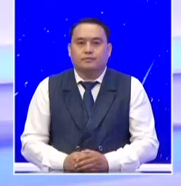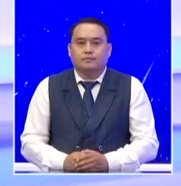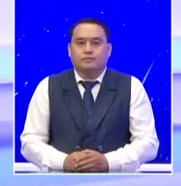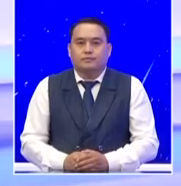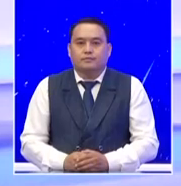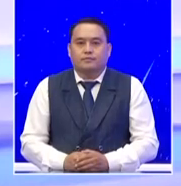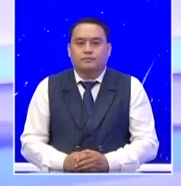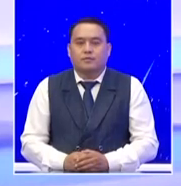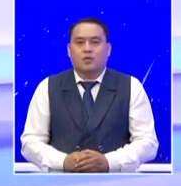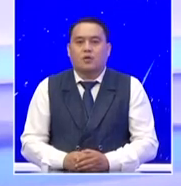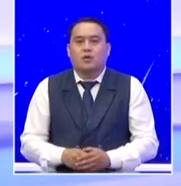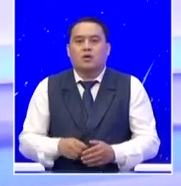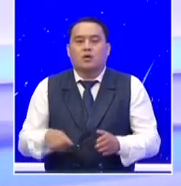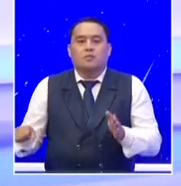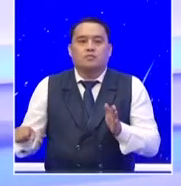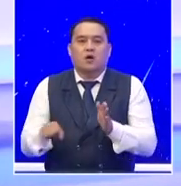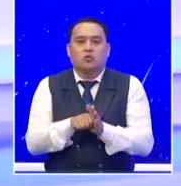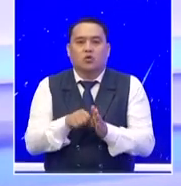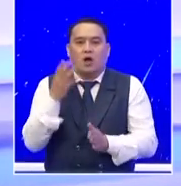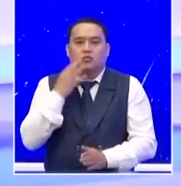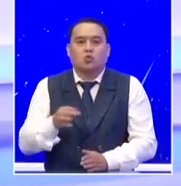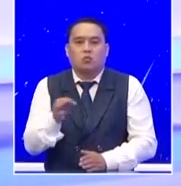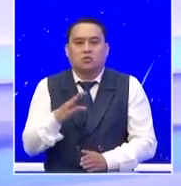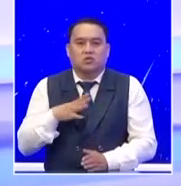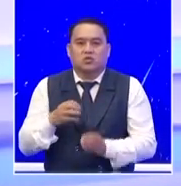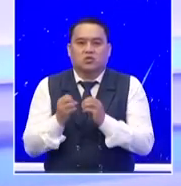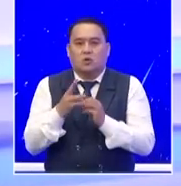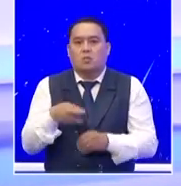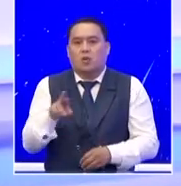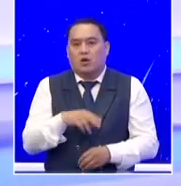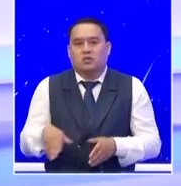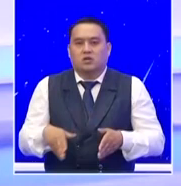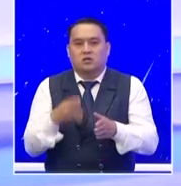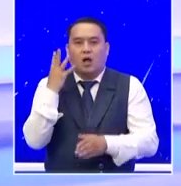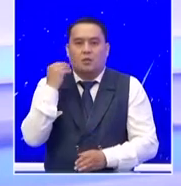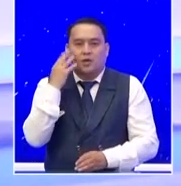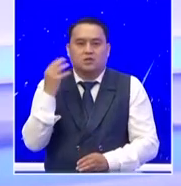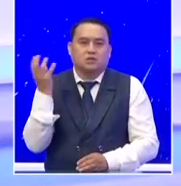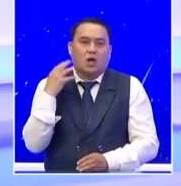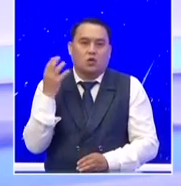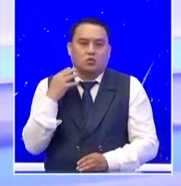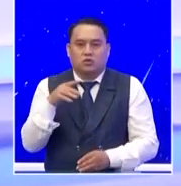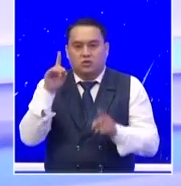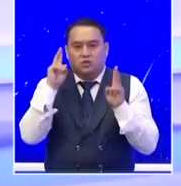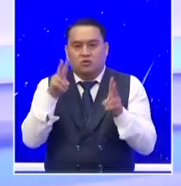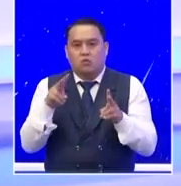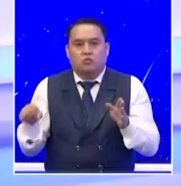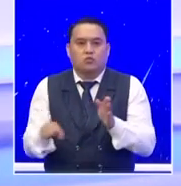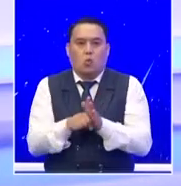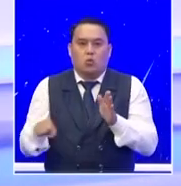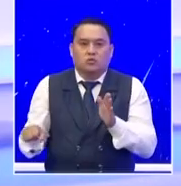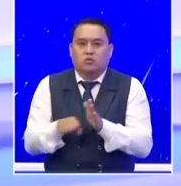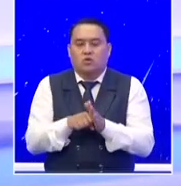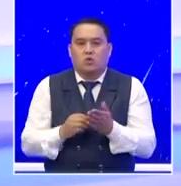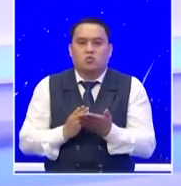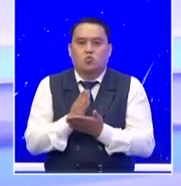Дерзкое покушение на человека произошло в Алматинской области. 14 мая на трассе Алматы-Саразек неизвестный нанес многочисленные